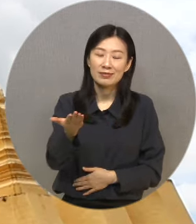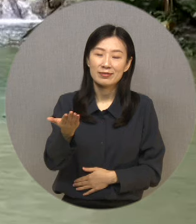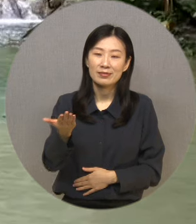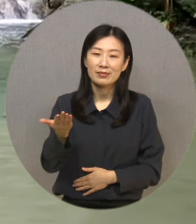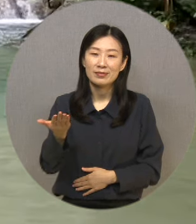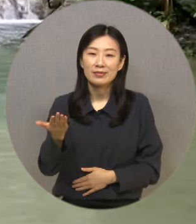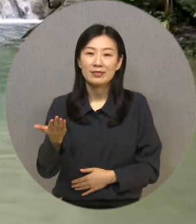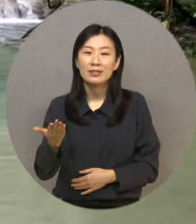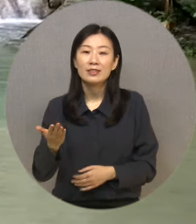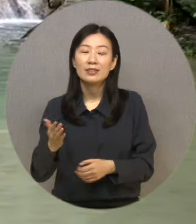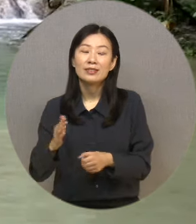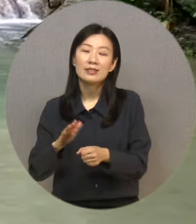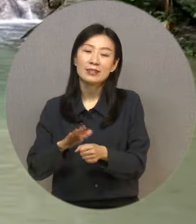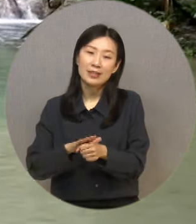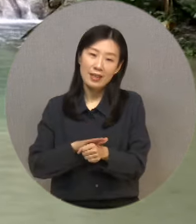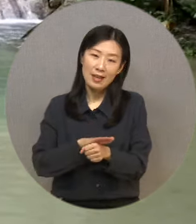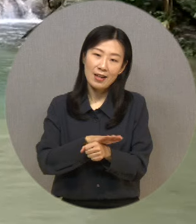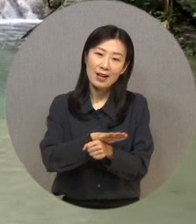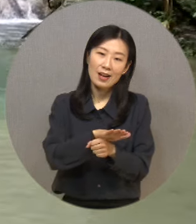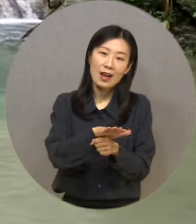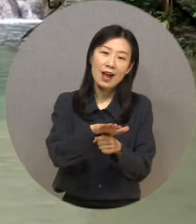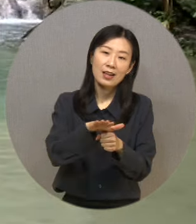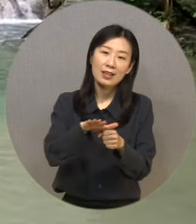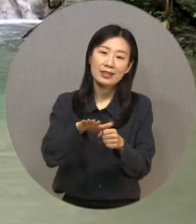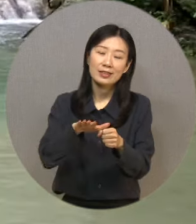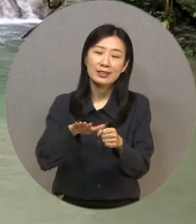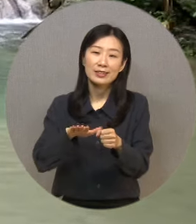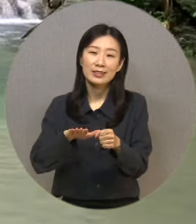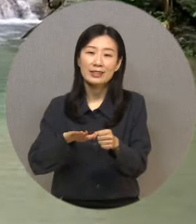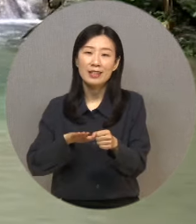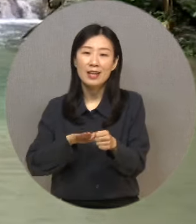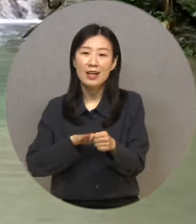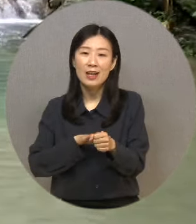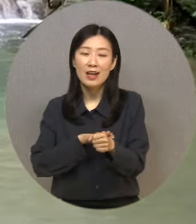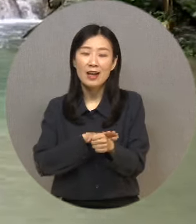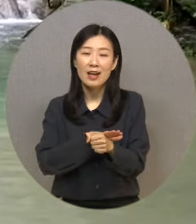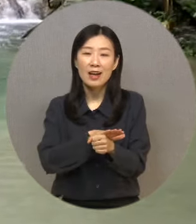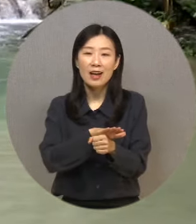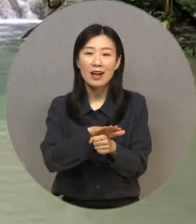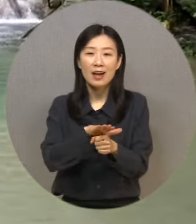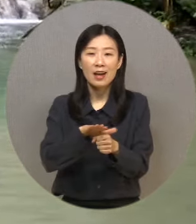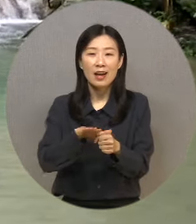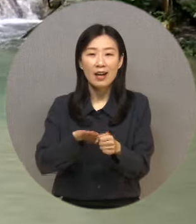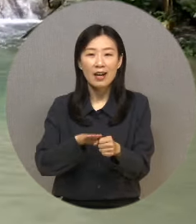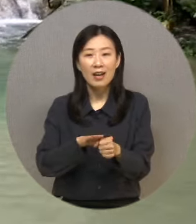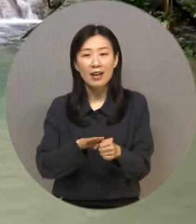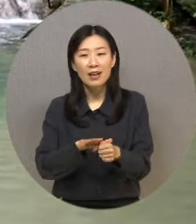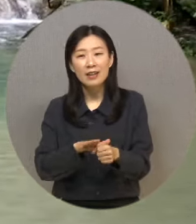사랑이란